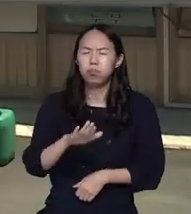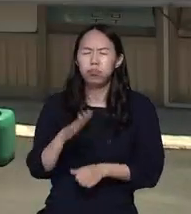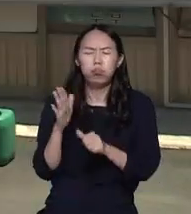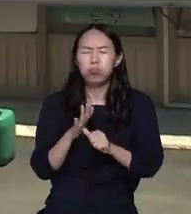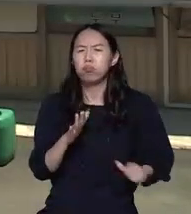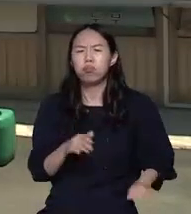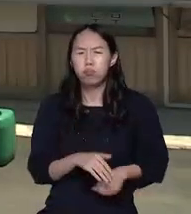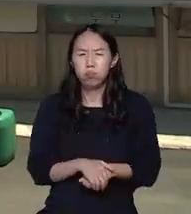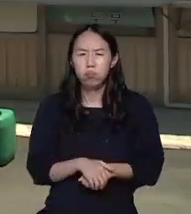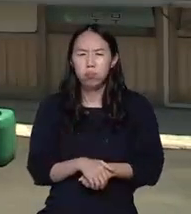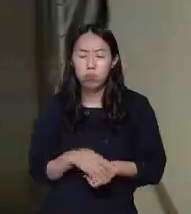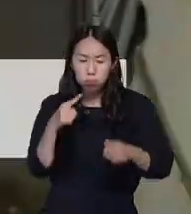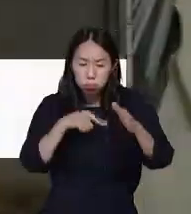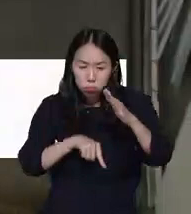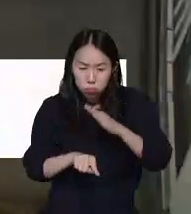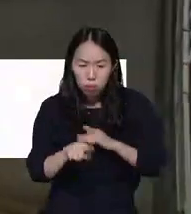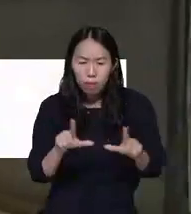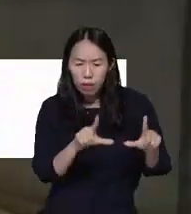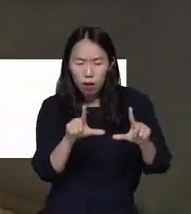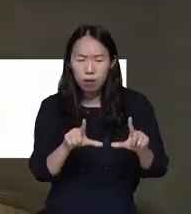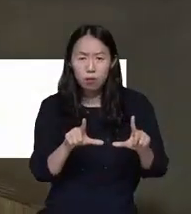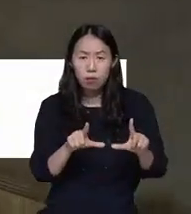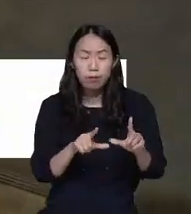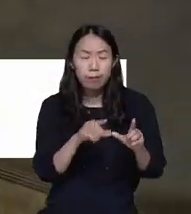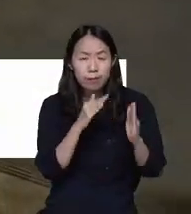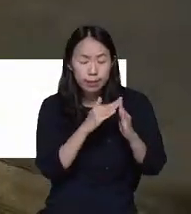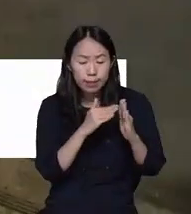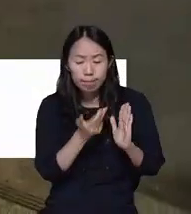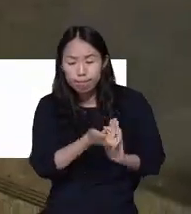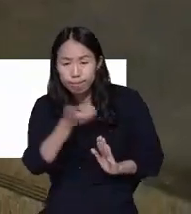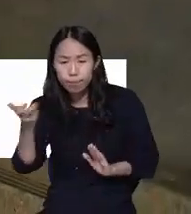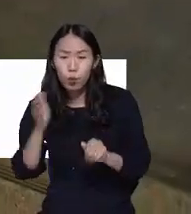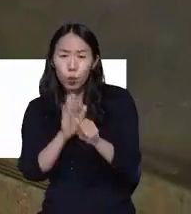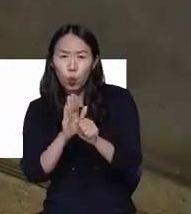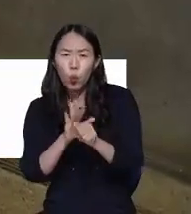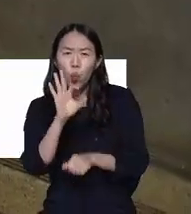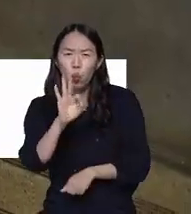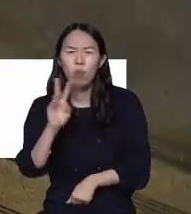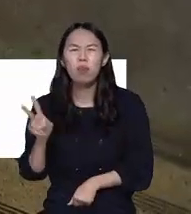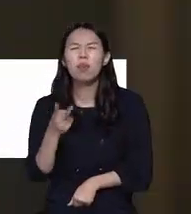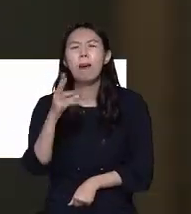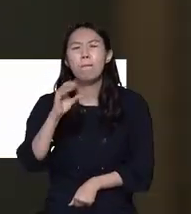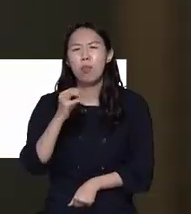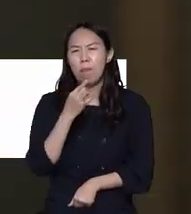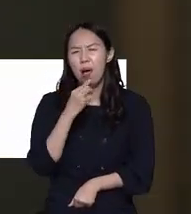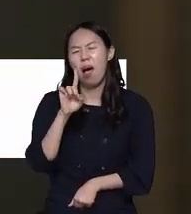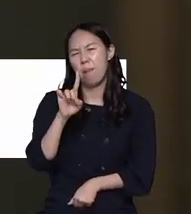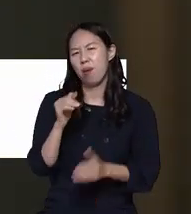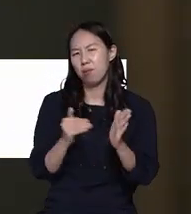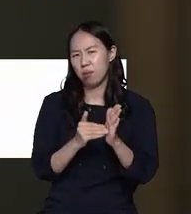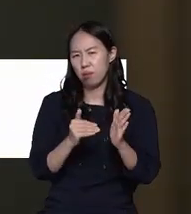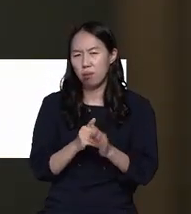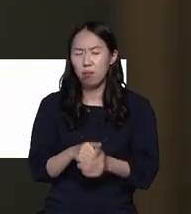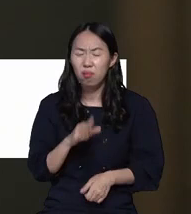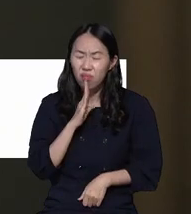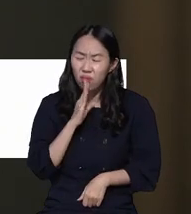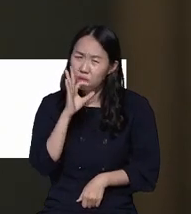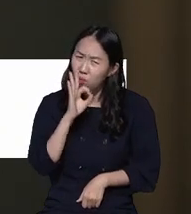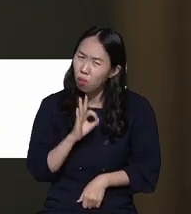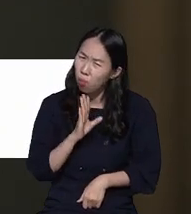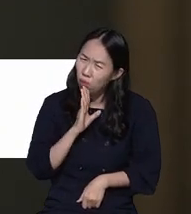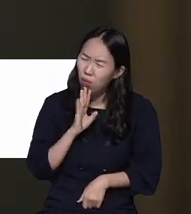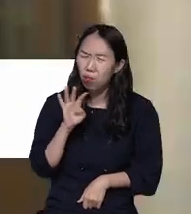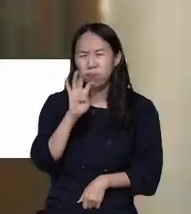반지하에 살고 있는 주민의 이주를 지원하는 대책도 1인당 최대 200만 원을 한 차례 지원하는 데 그쳐 실효성에